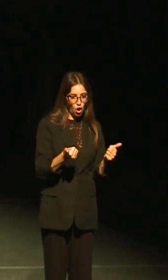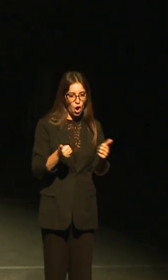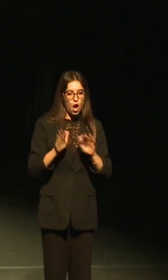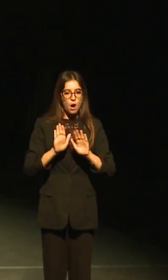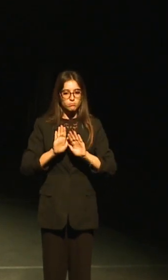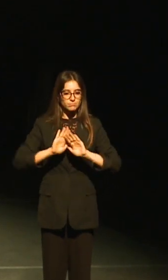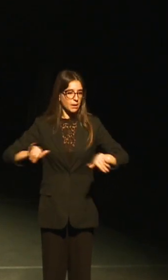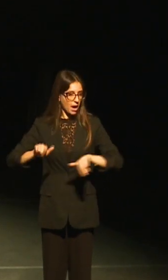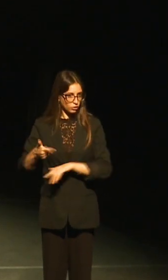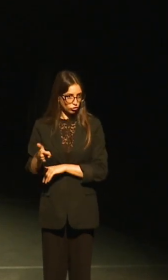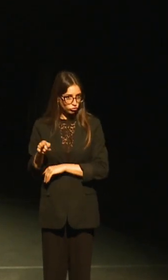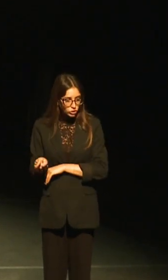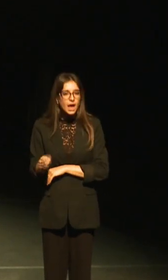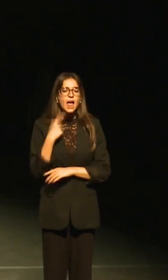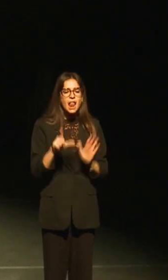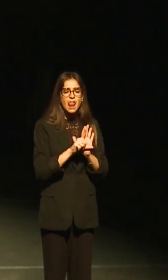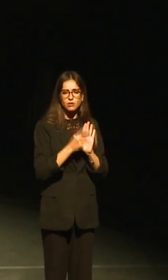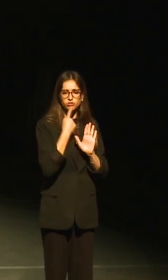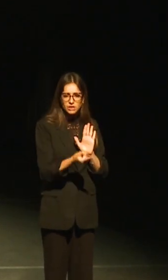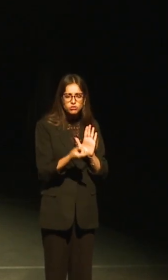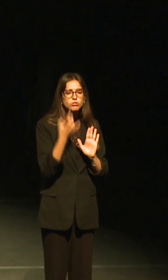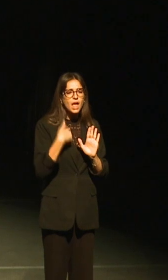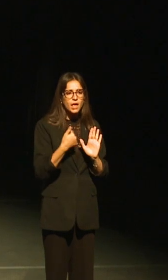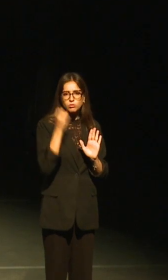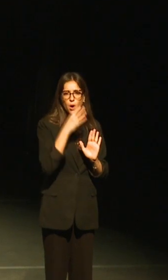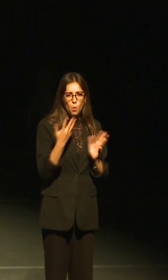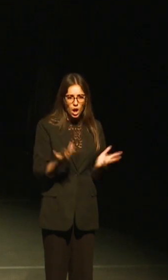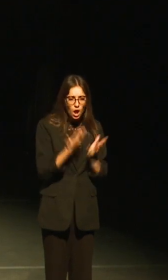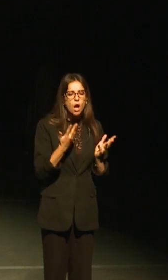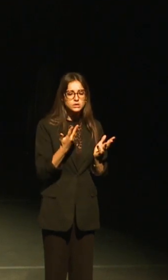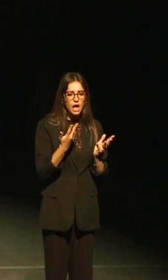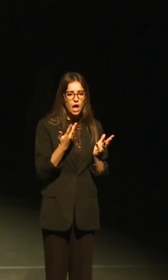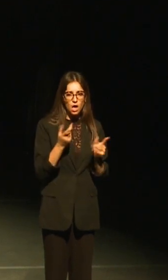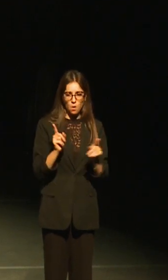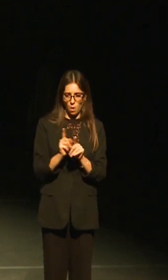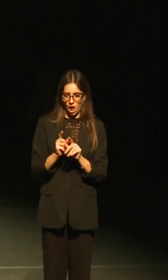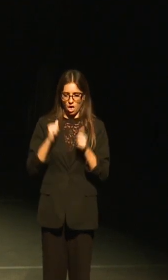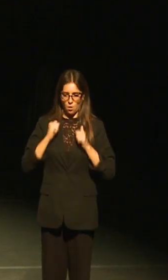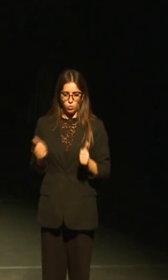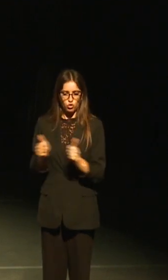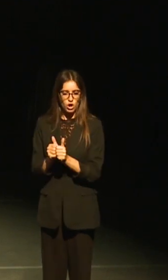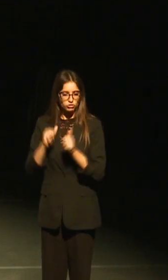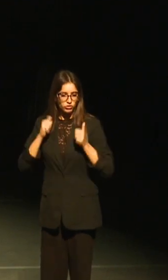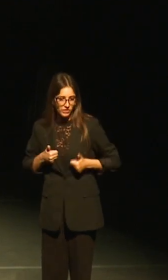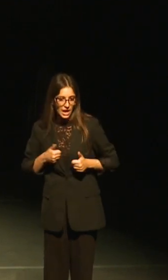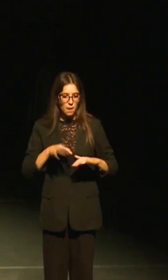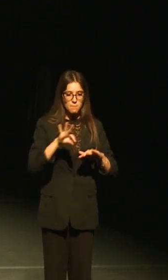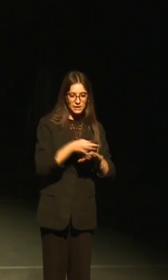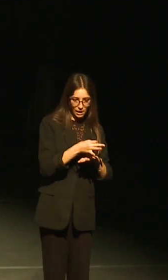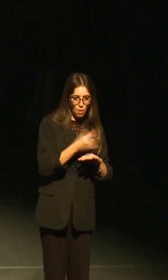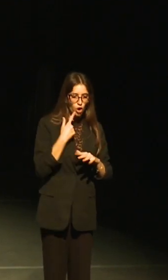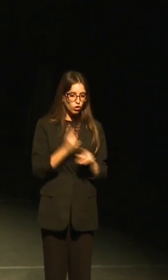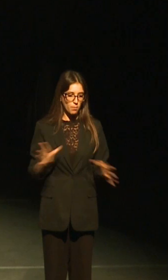e la legge dice se mi sono dimenticato qualcosa prevale l'equiparazione tra l'unione civile e matrimonio e quindi questo